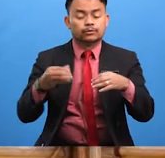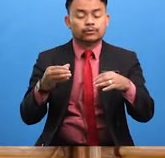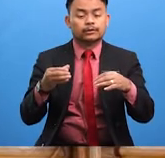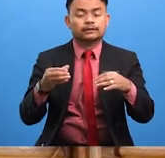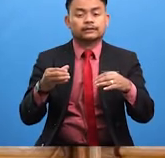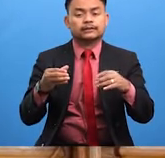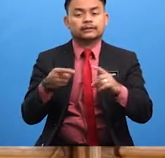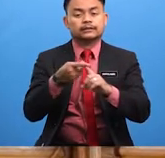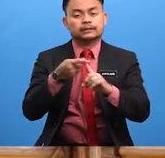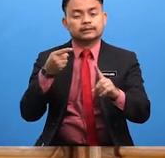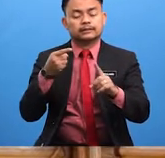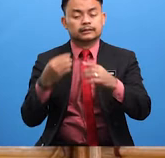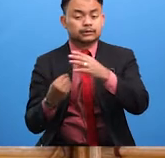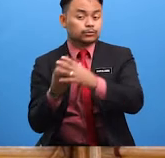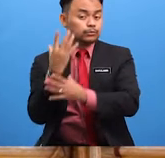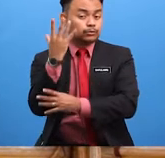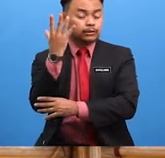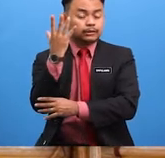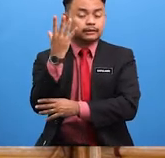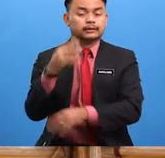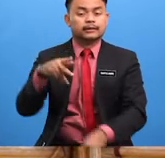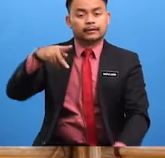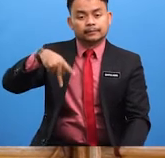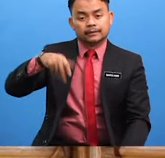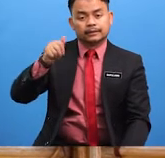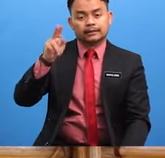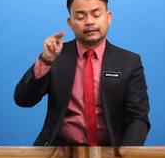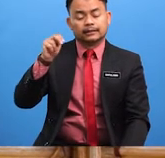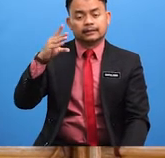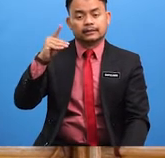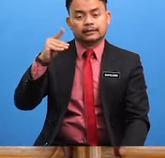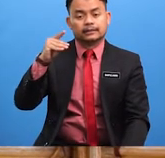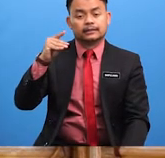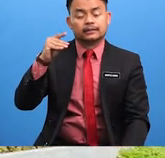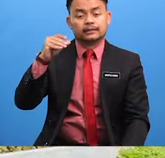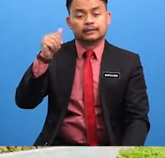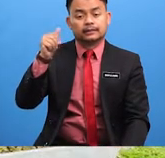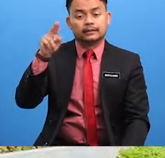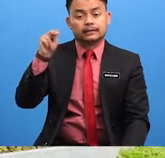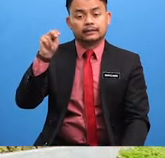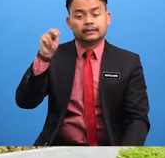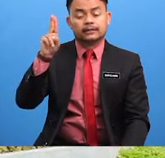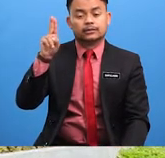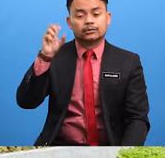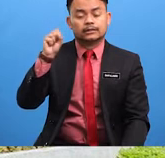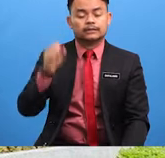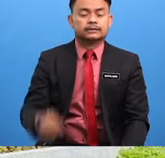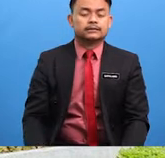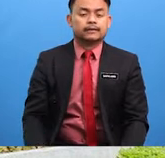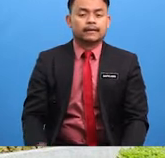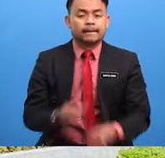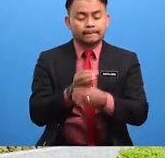jenis tumbuhan pandanus, iaitu pandan dan mengkuang. Bentuk-bentuk anyaman